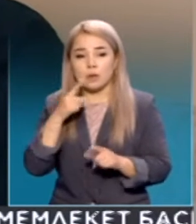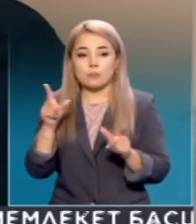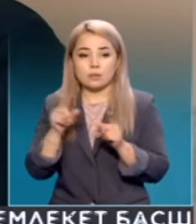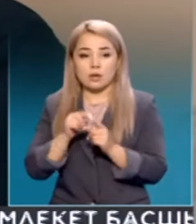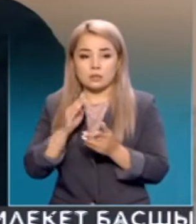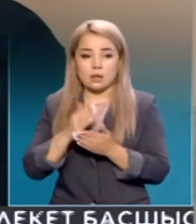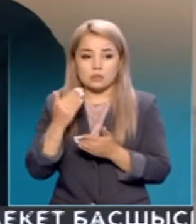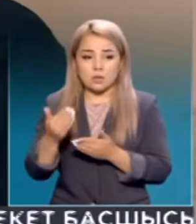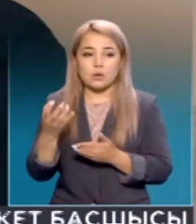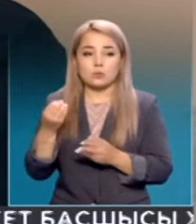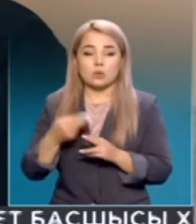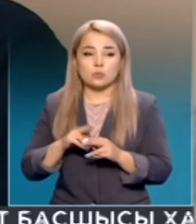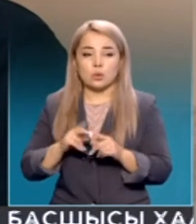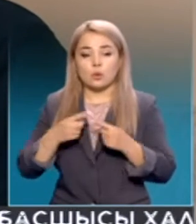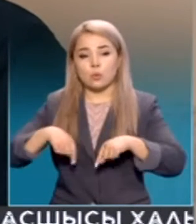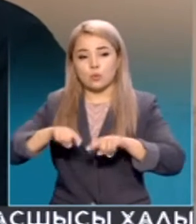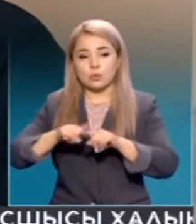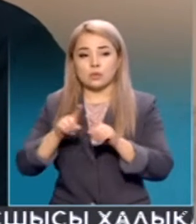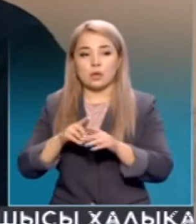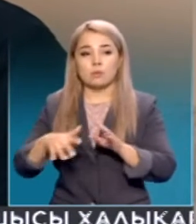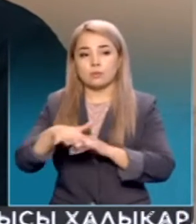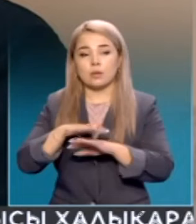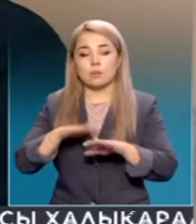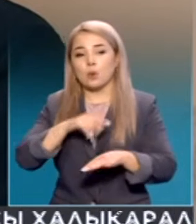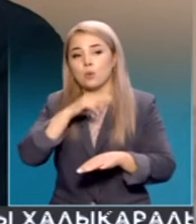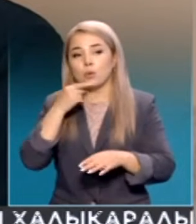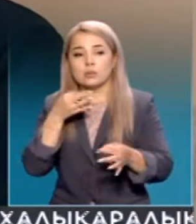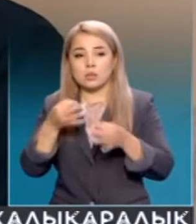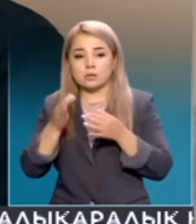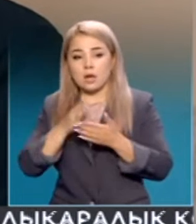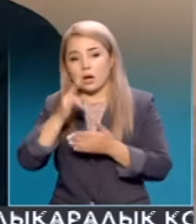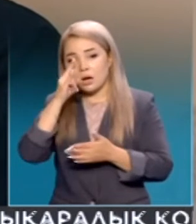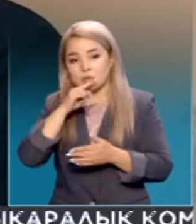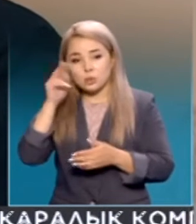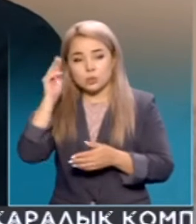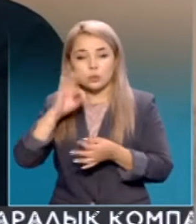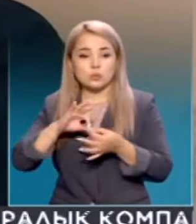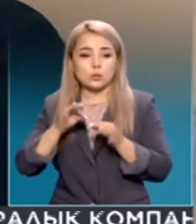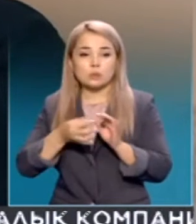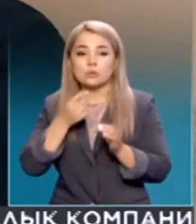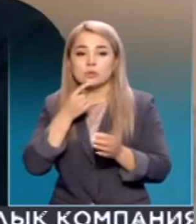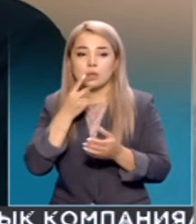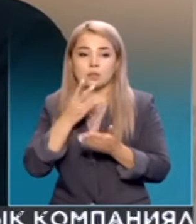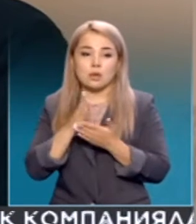керек. Қоршаған ортаның бәрі орысша сөйлейді, қазақ тілді меңгеру қиын.